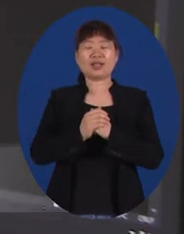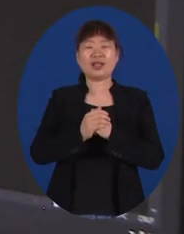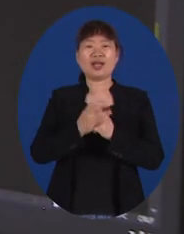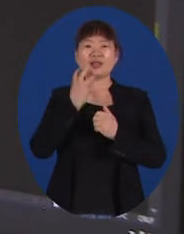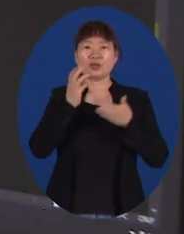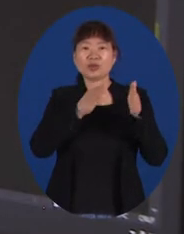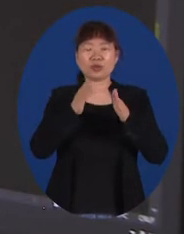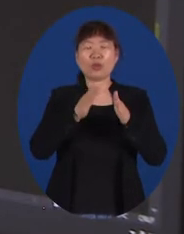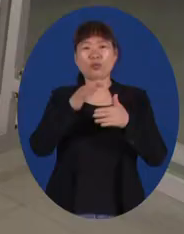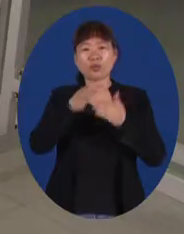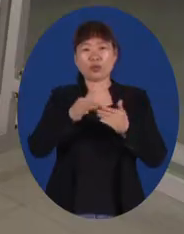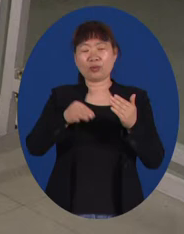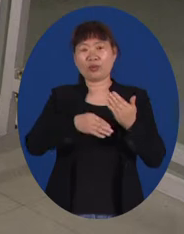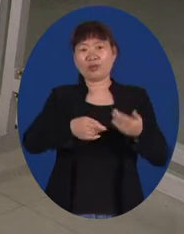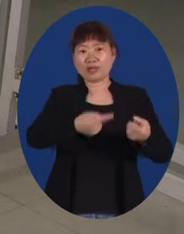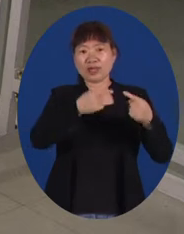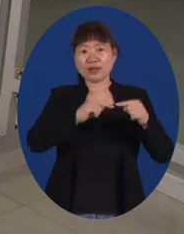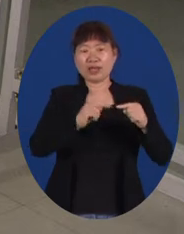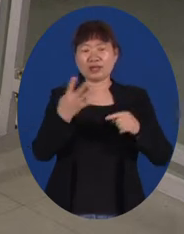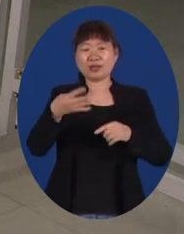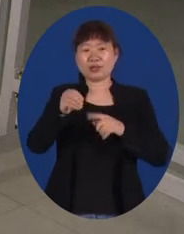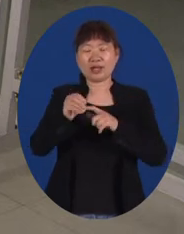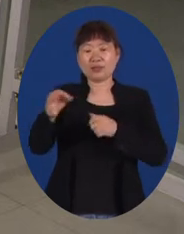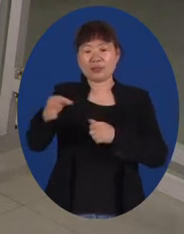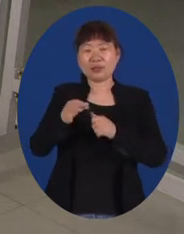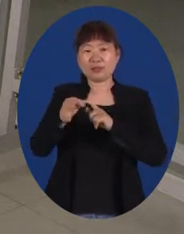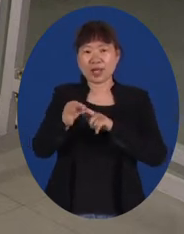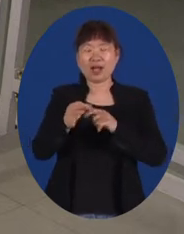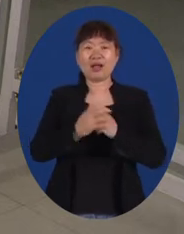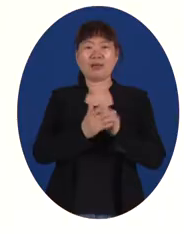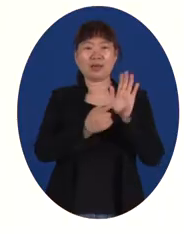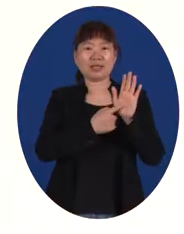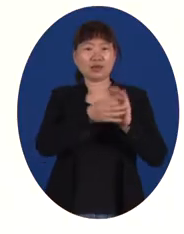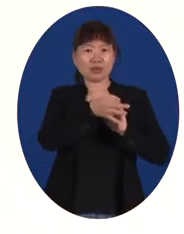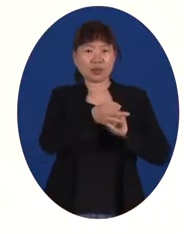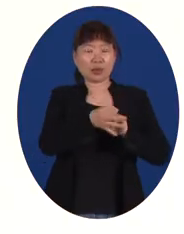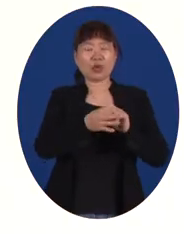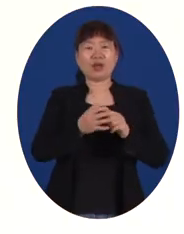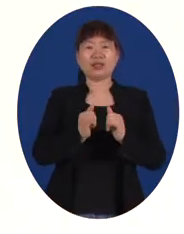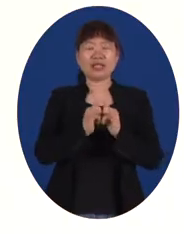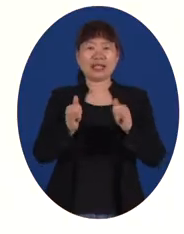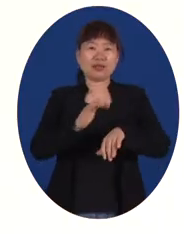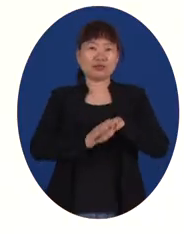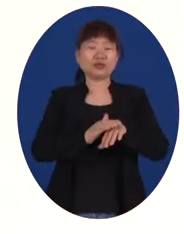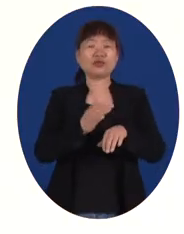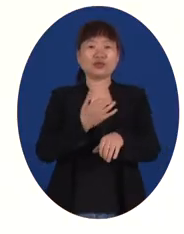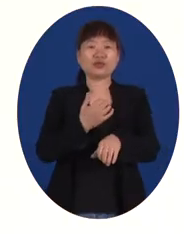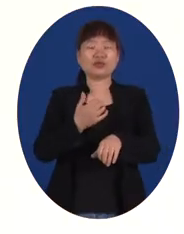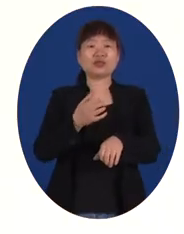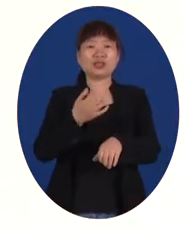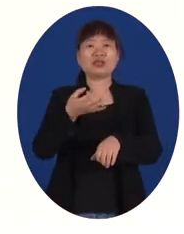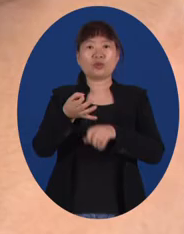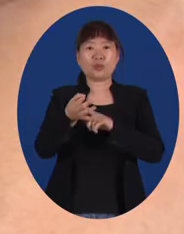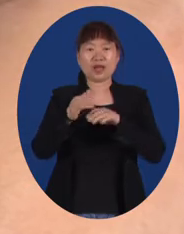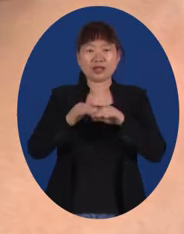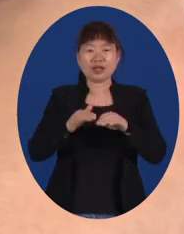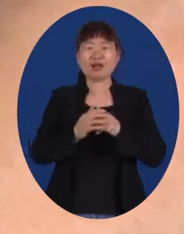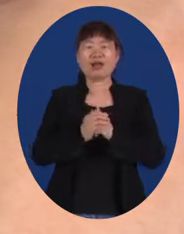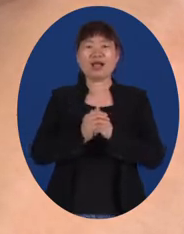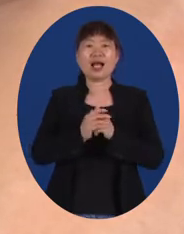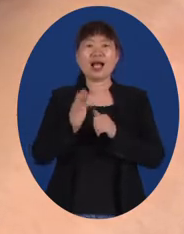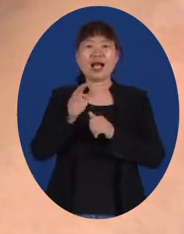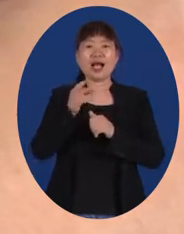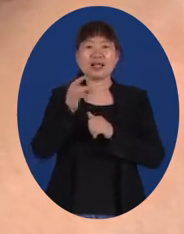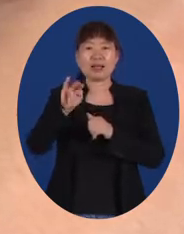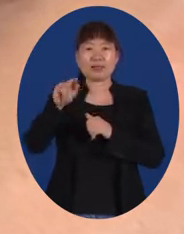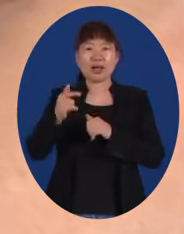4000만원의 지원금을 받아 마케팅 by 더미를 해결 언어 장벽이 낮은 음 아 게임의 특성을 살려 대만과 홍콩 등